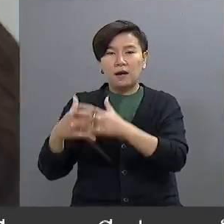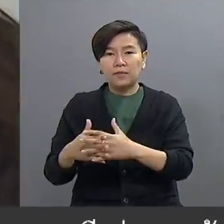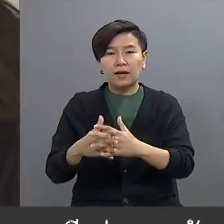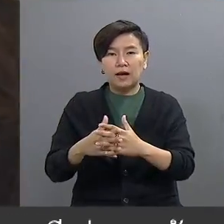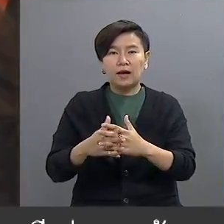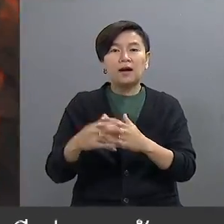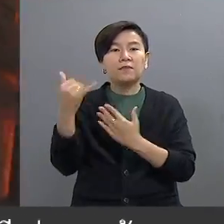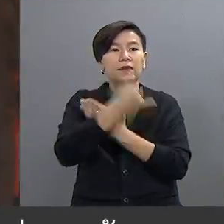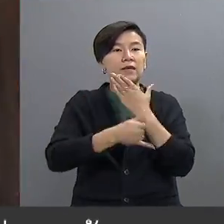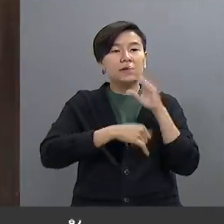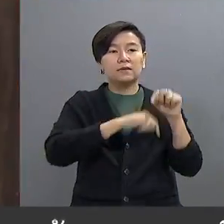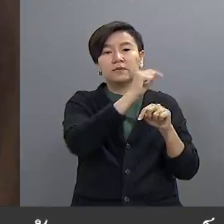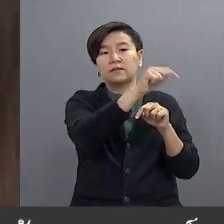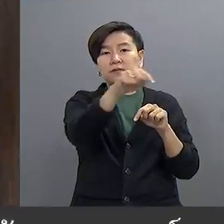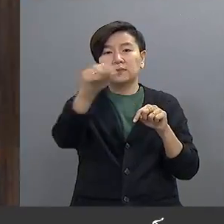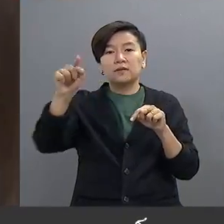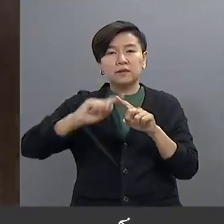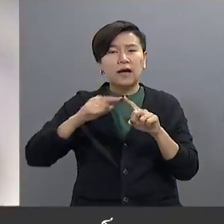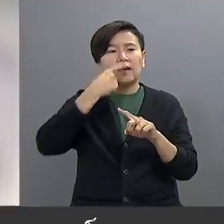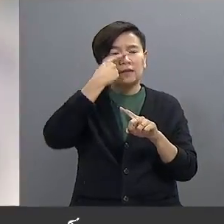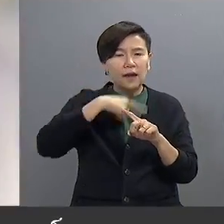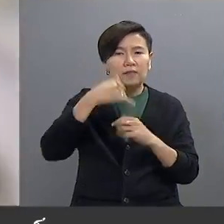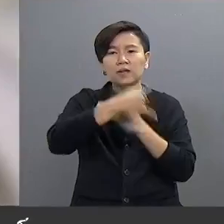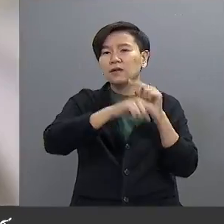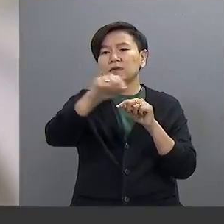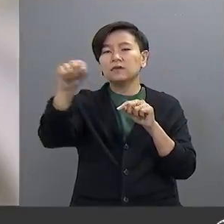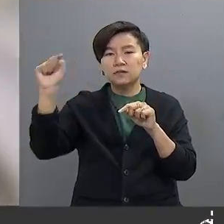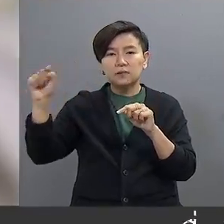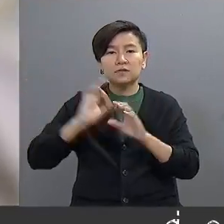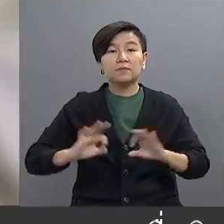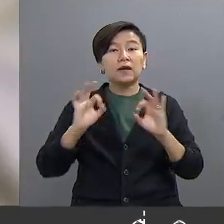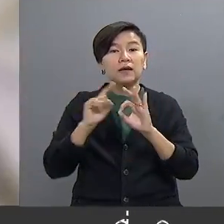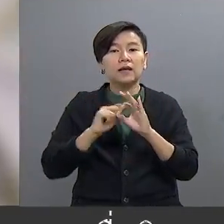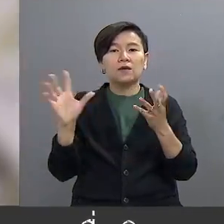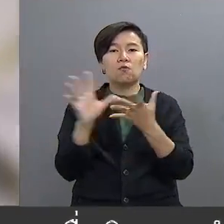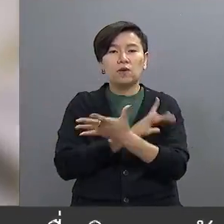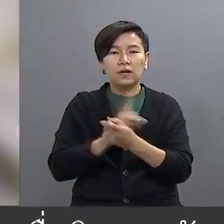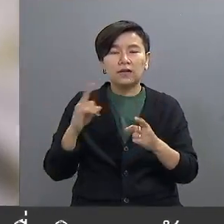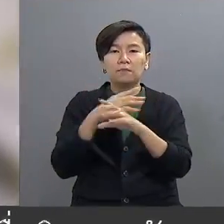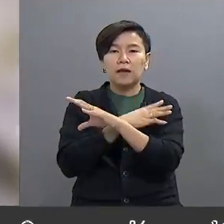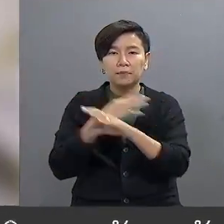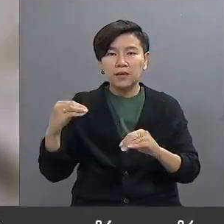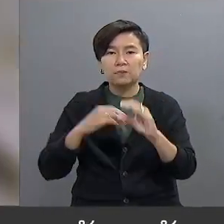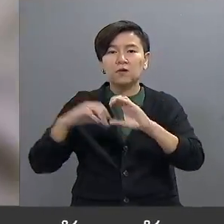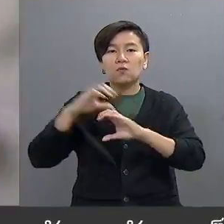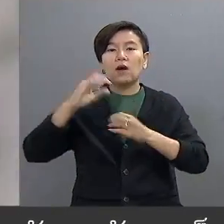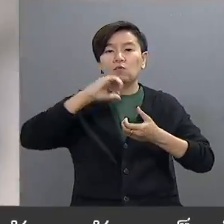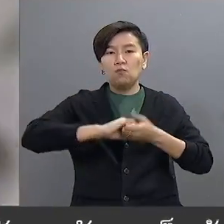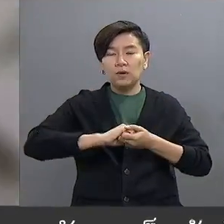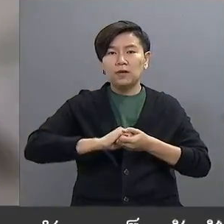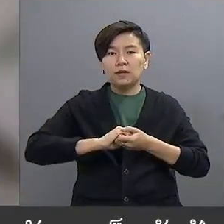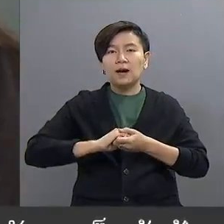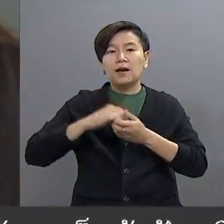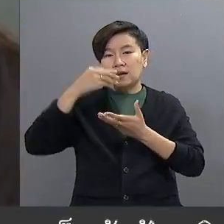ประเทศไทยประเทศเดียวนะคะคล้ายกับว่าการแลกเปลี่ยนทางวัฒนธรรมโดยให้เด็กนักศึกษาเนี่ยบุคคลต่างๆ